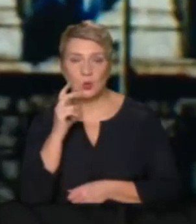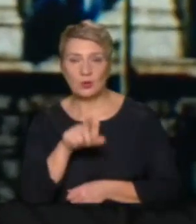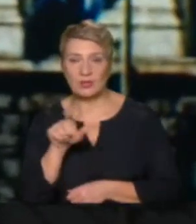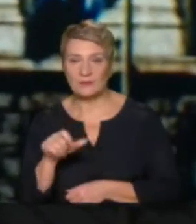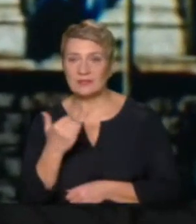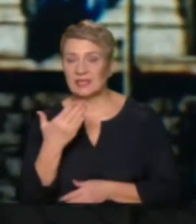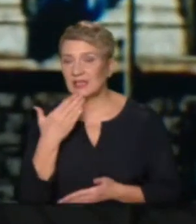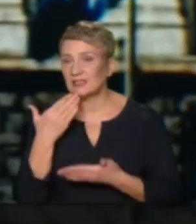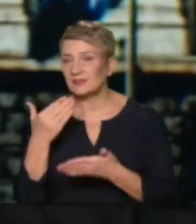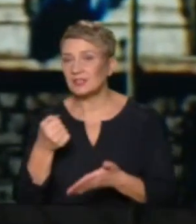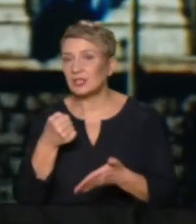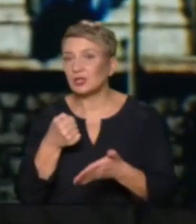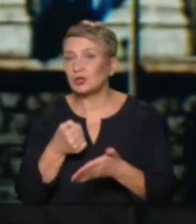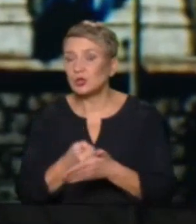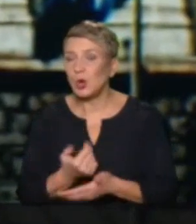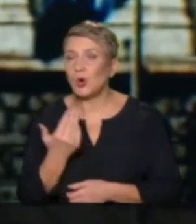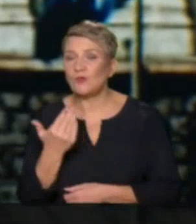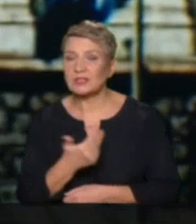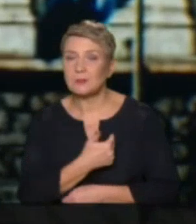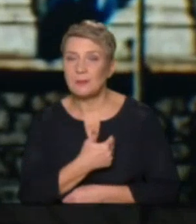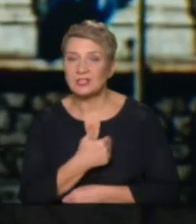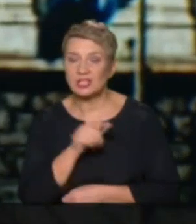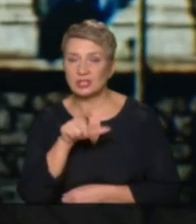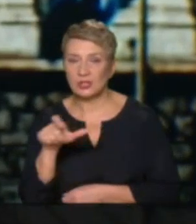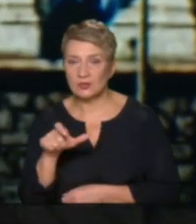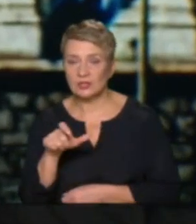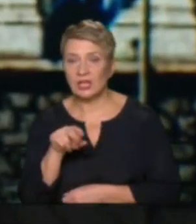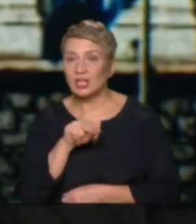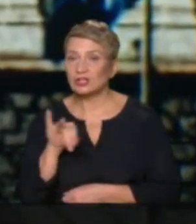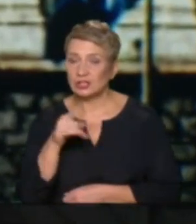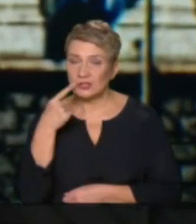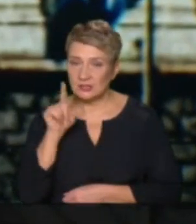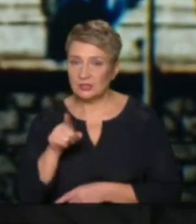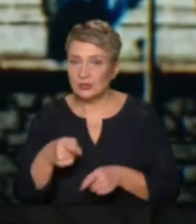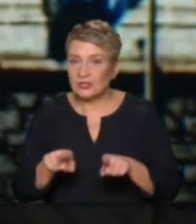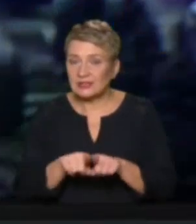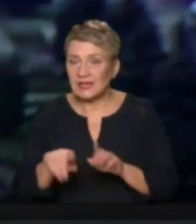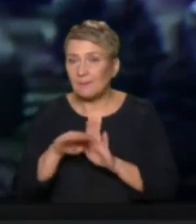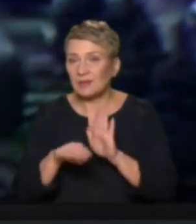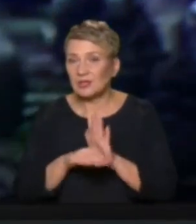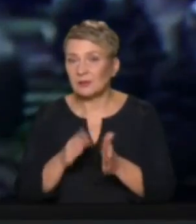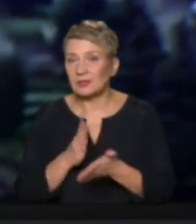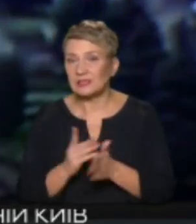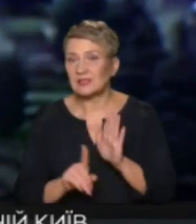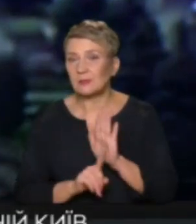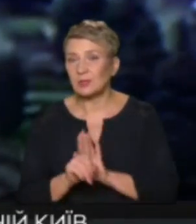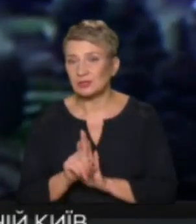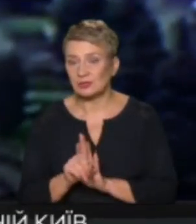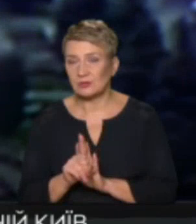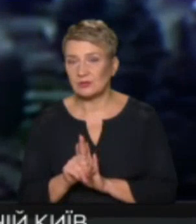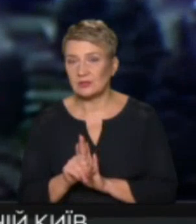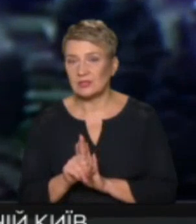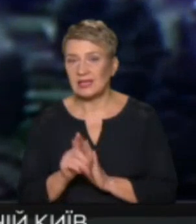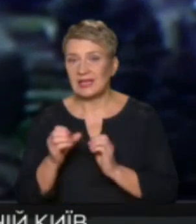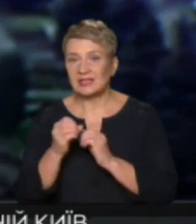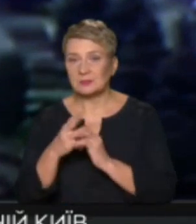от звернулось до вас бажаючих людей, і чи знають вони, що вже така програма запроваджується? Я тоді почну спочатку. Ви знаєте, що з